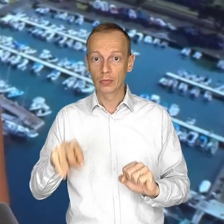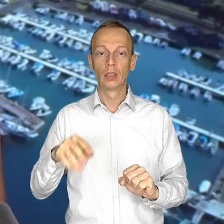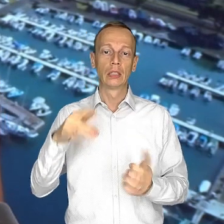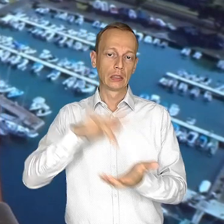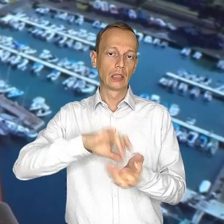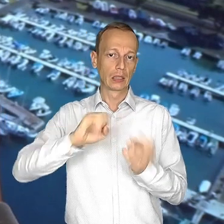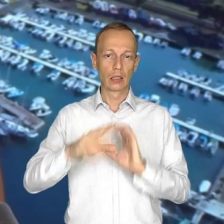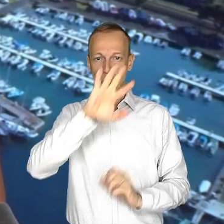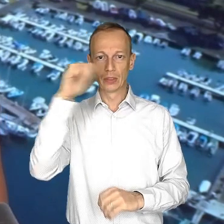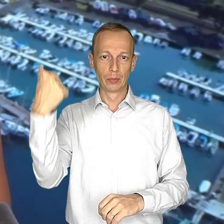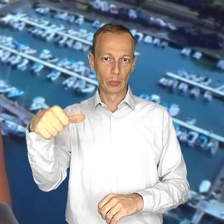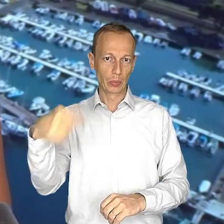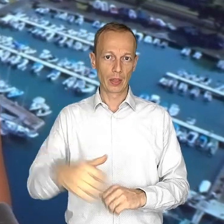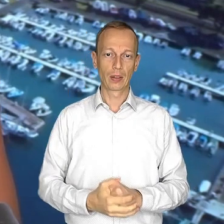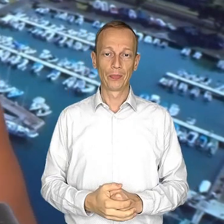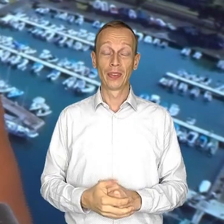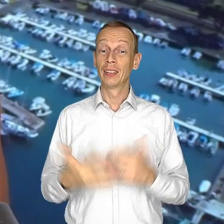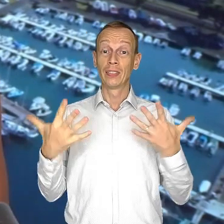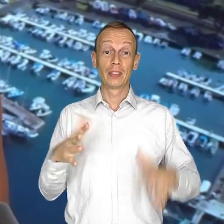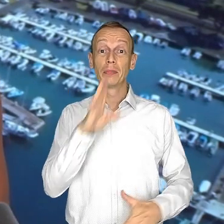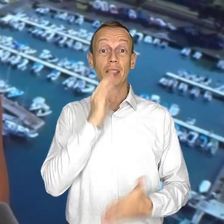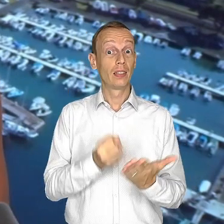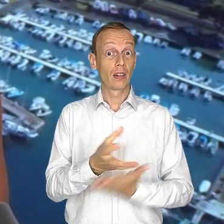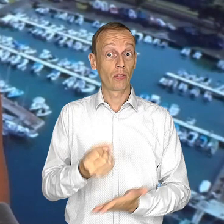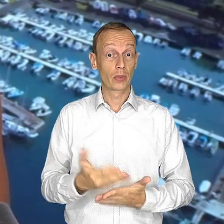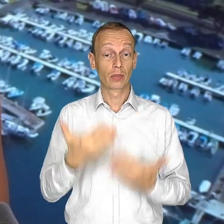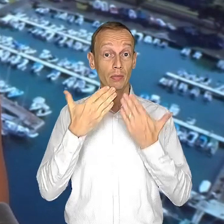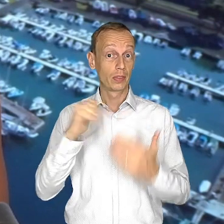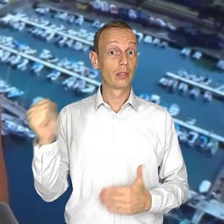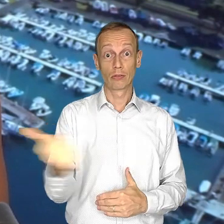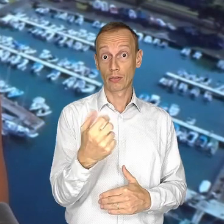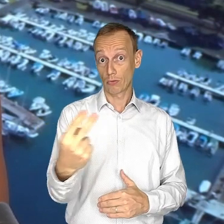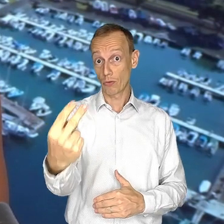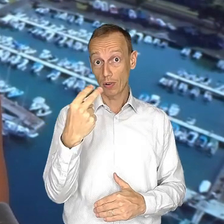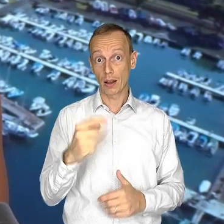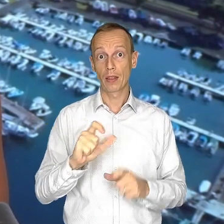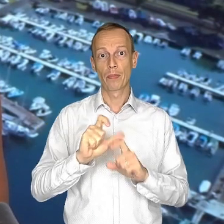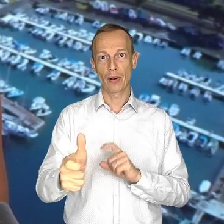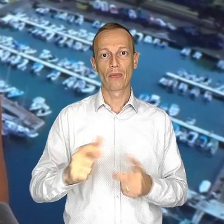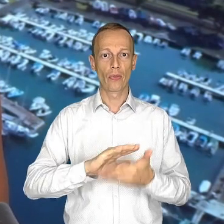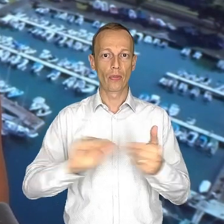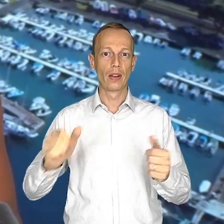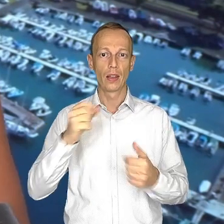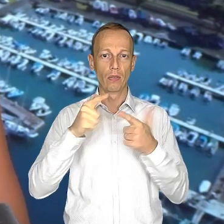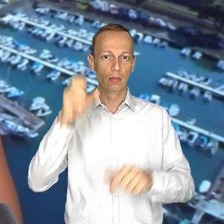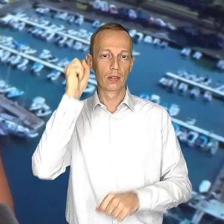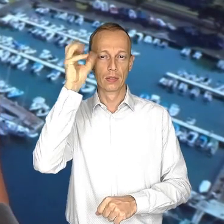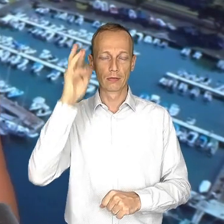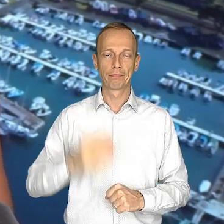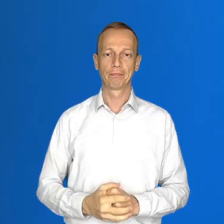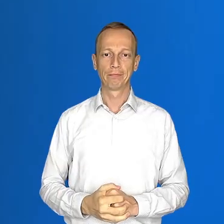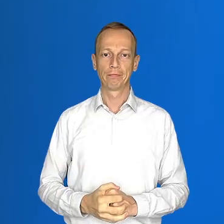de Polynésie, la première, bien sûr. Voilà, c'est la fin de ce point d'information. Merci beaucoup de l'avoir suivi. Tout de suite, votre VA.